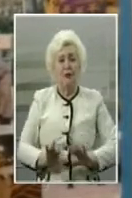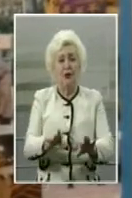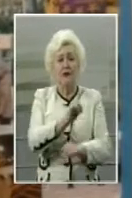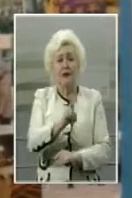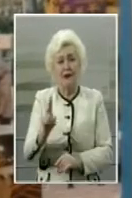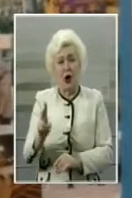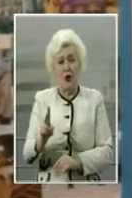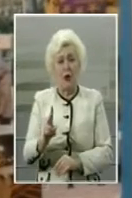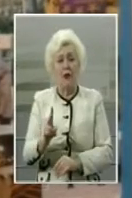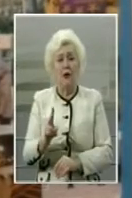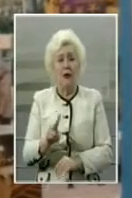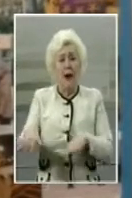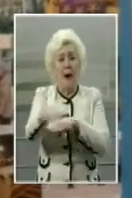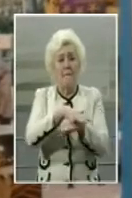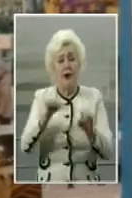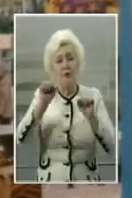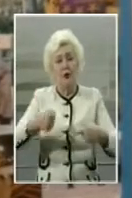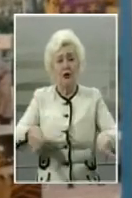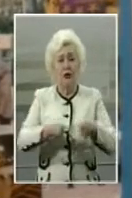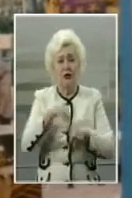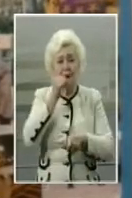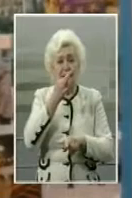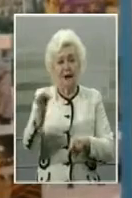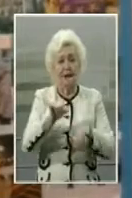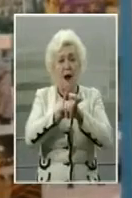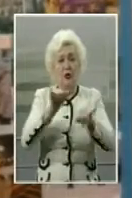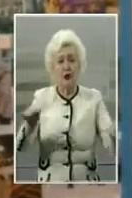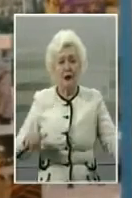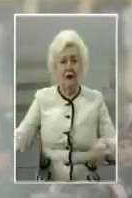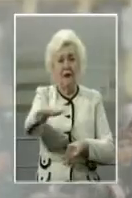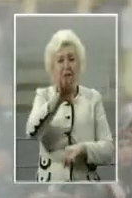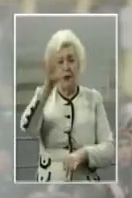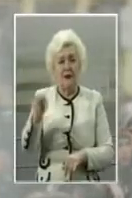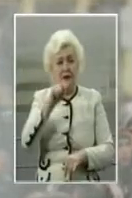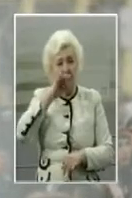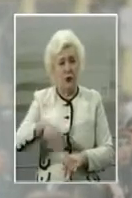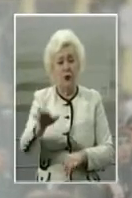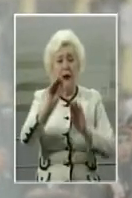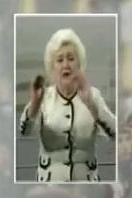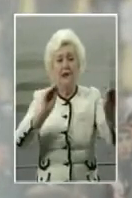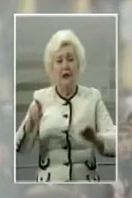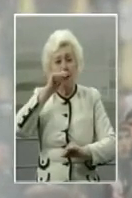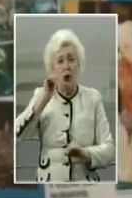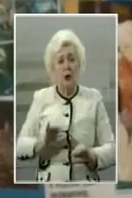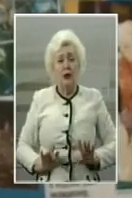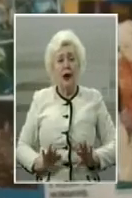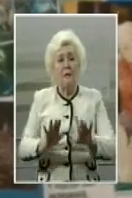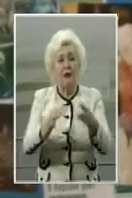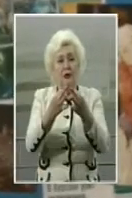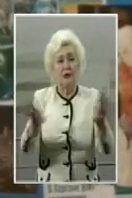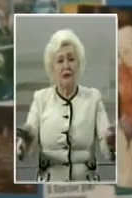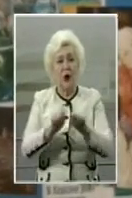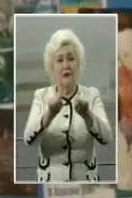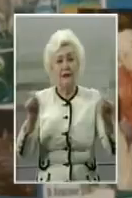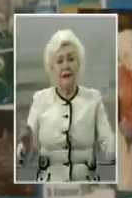якого от Майдан, можна так сказати, поширився на територію всієї України. Виставка «Україна. Поступ свободи» відкрита